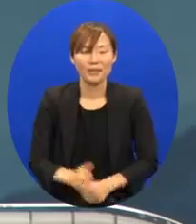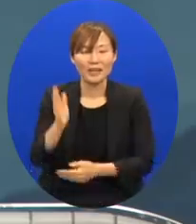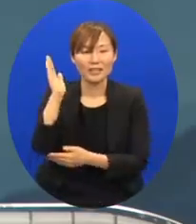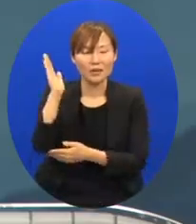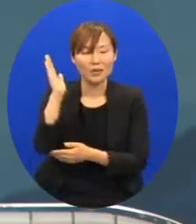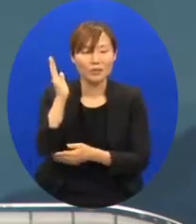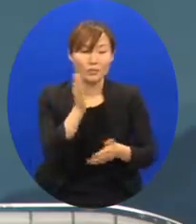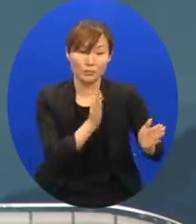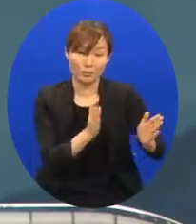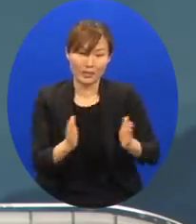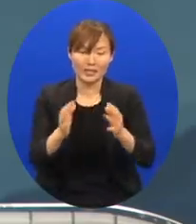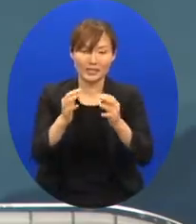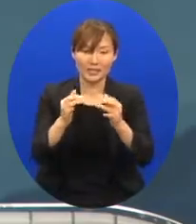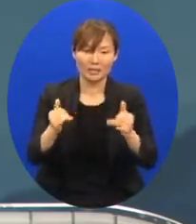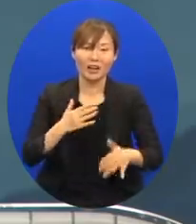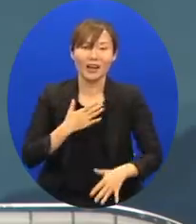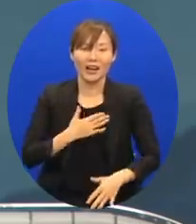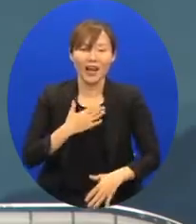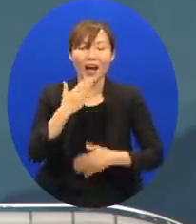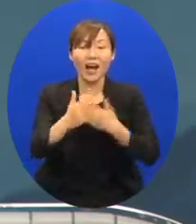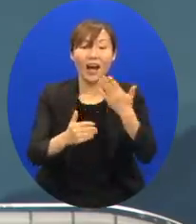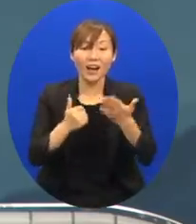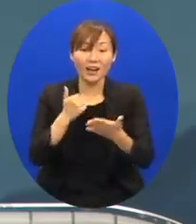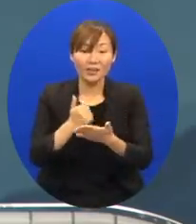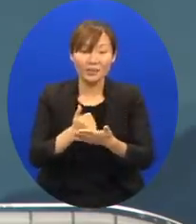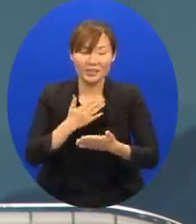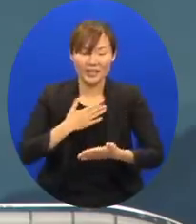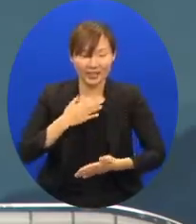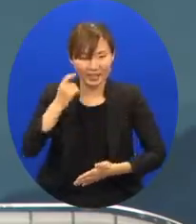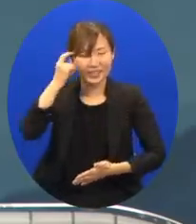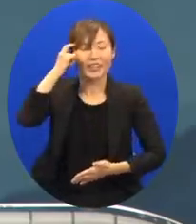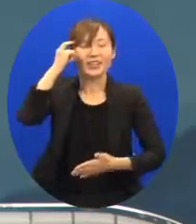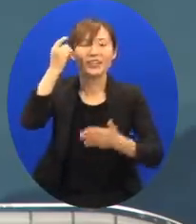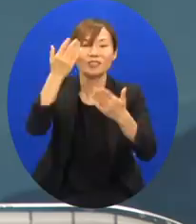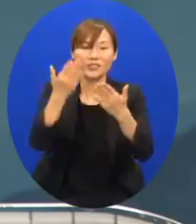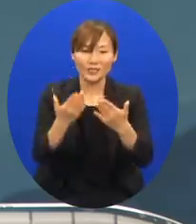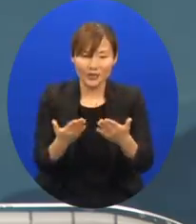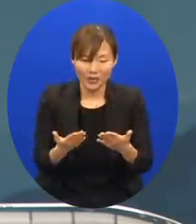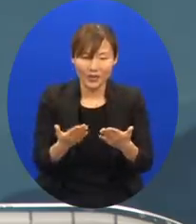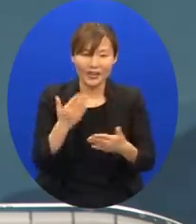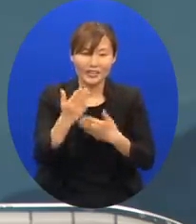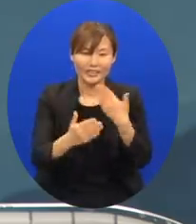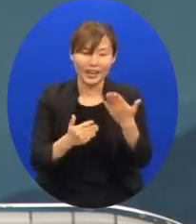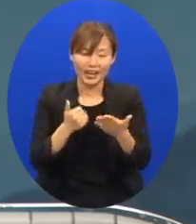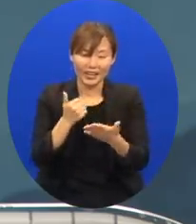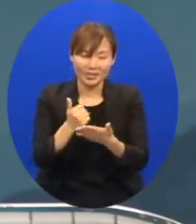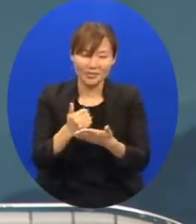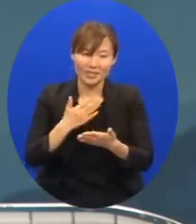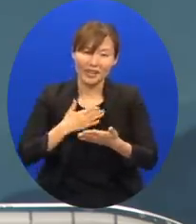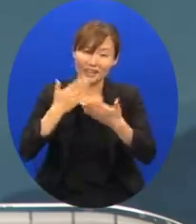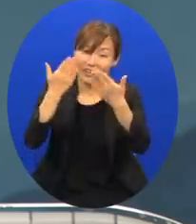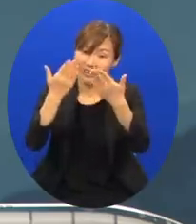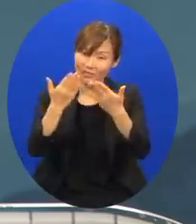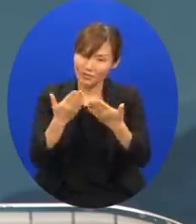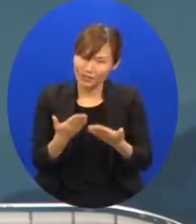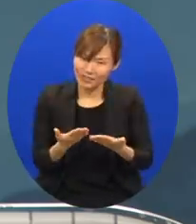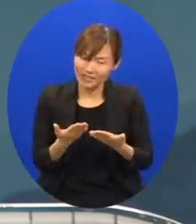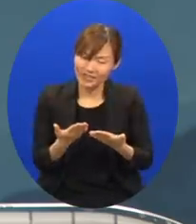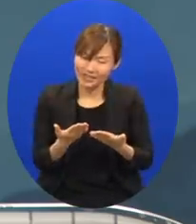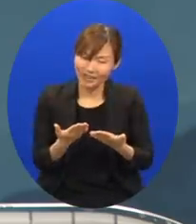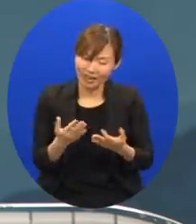할거예요 하나님께서 나에게 깨닫게 하시고 하나님이 나에게 주시는 너무나 놀라운 메세지들을